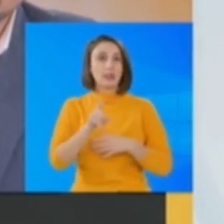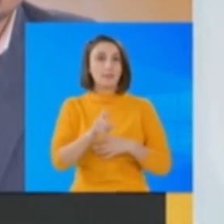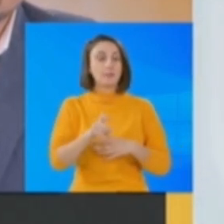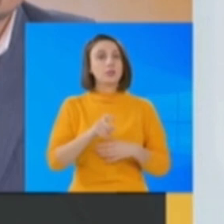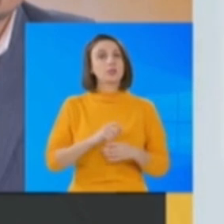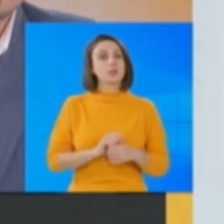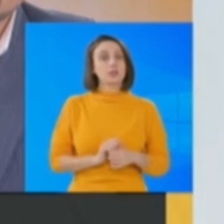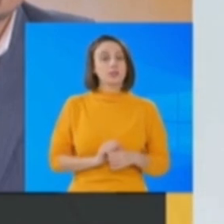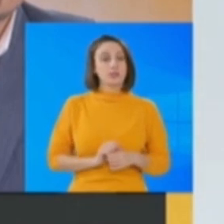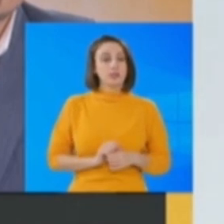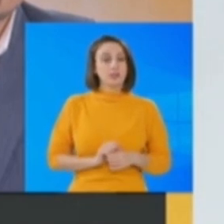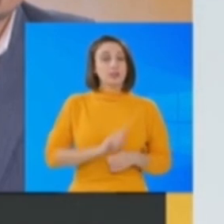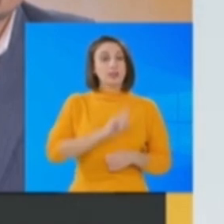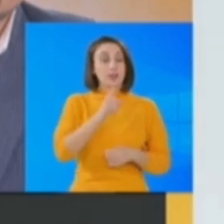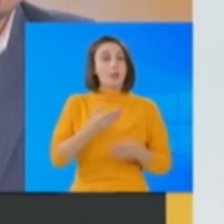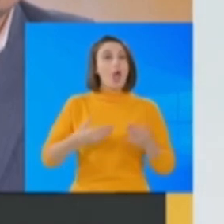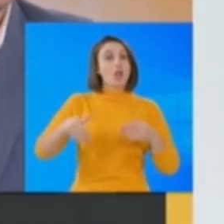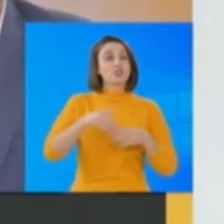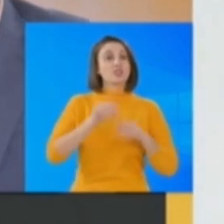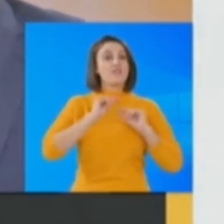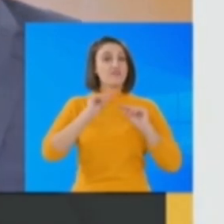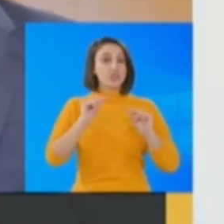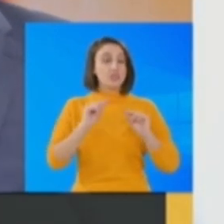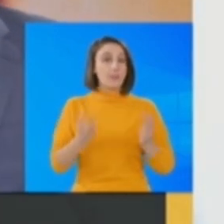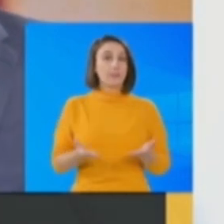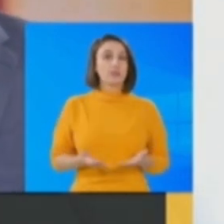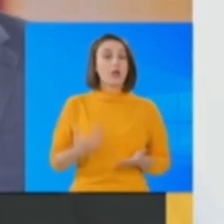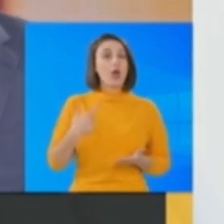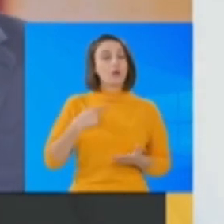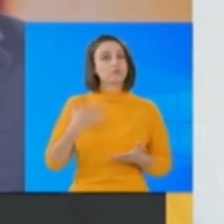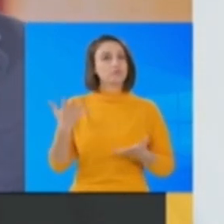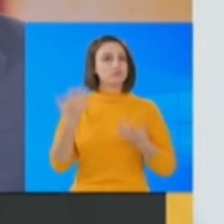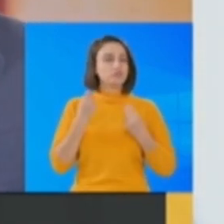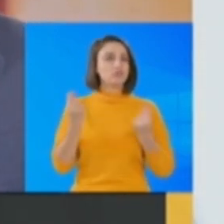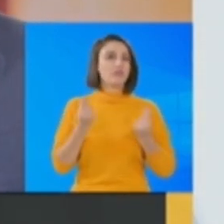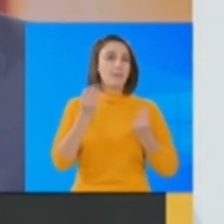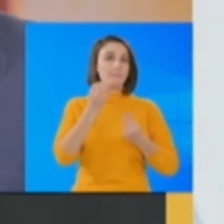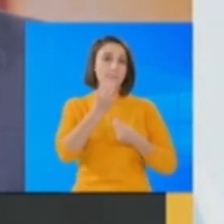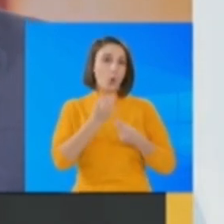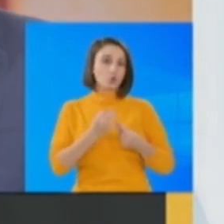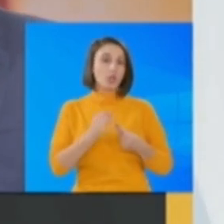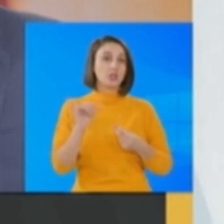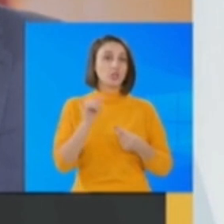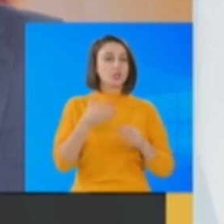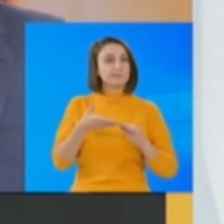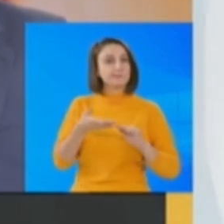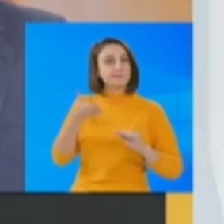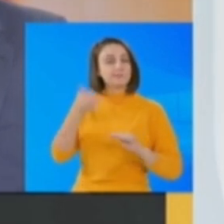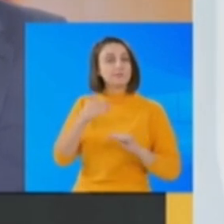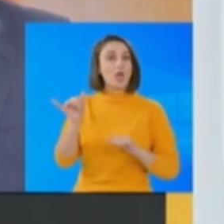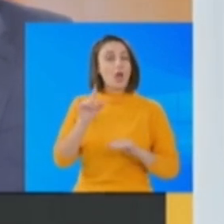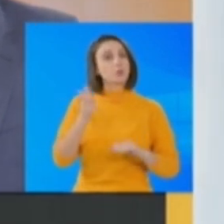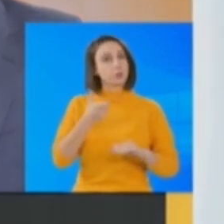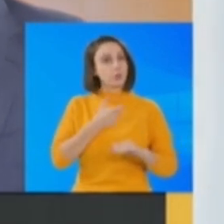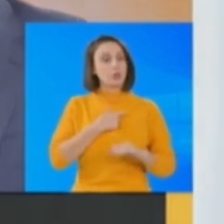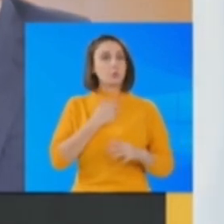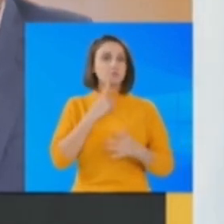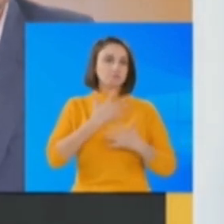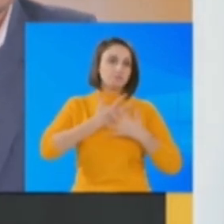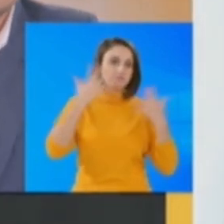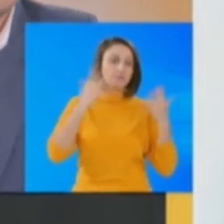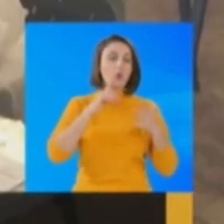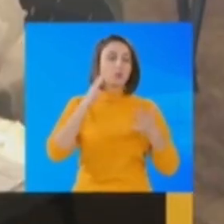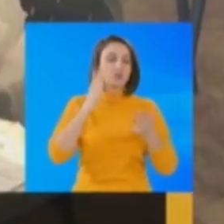răspundă întrebărilor angajaților din învățământ, a reușit să ridice un pic procentul celor care au reușit